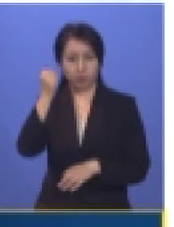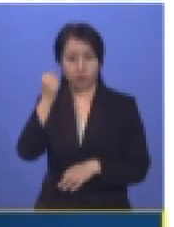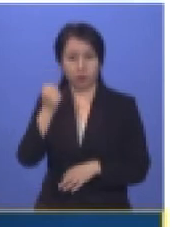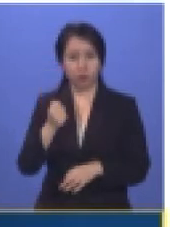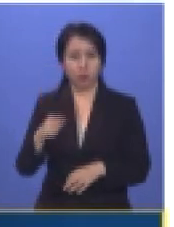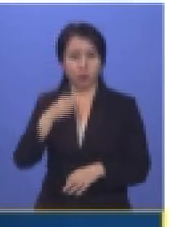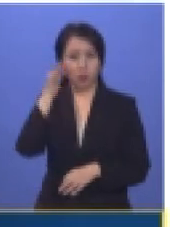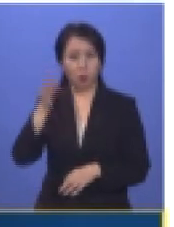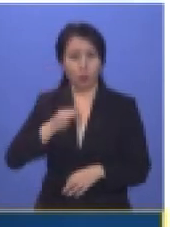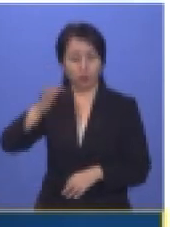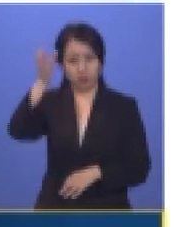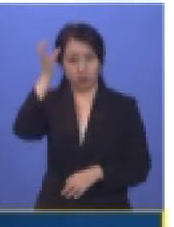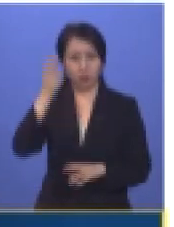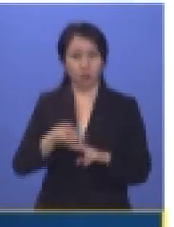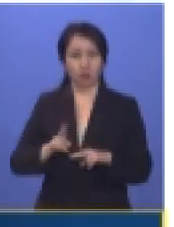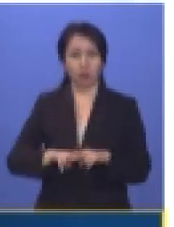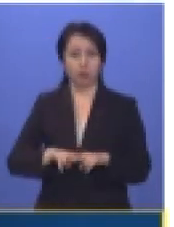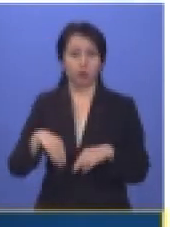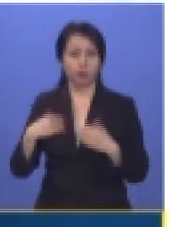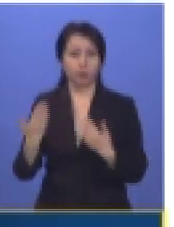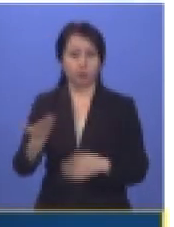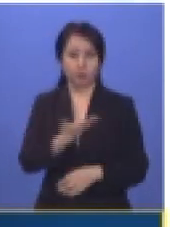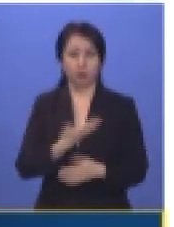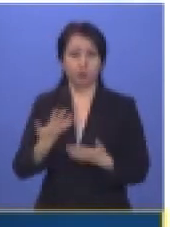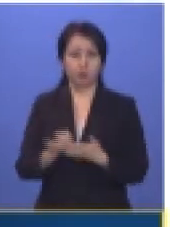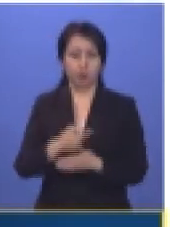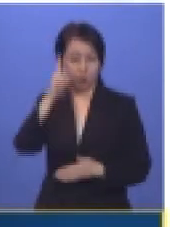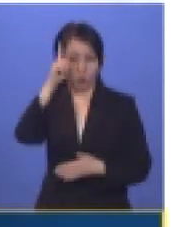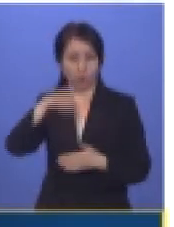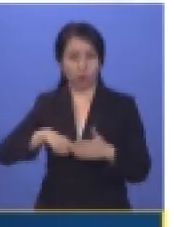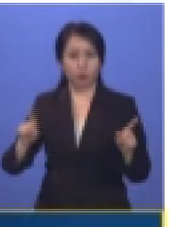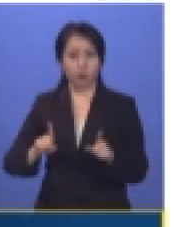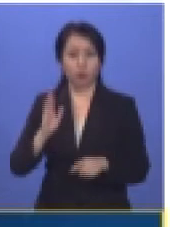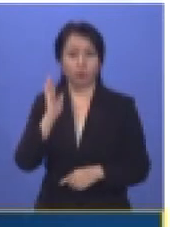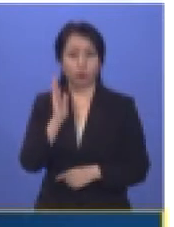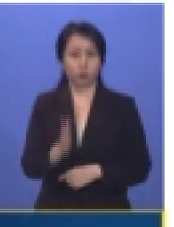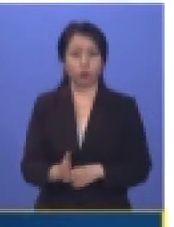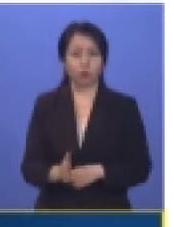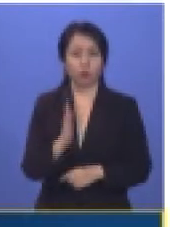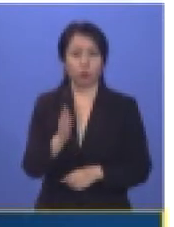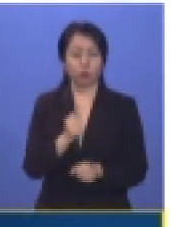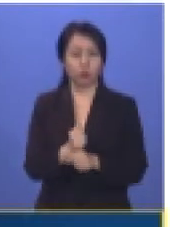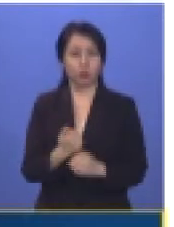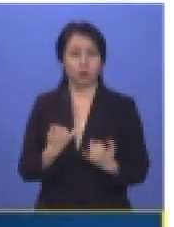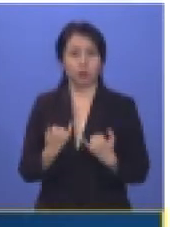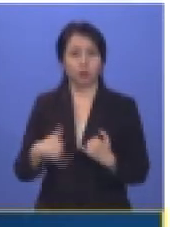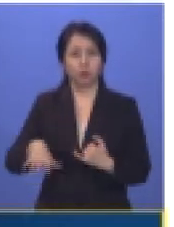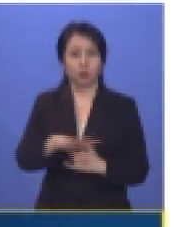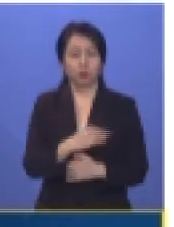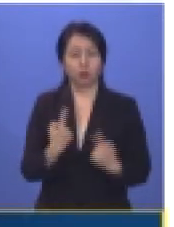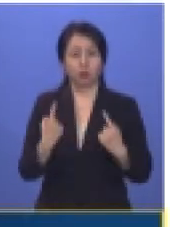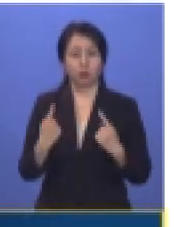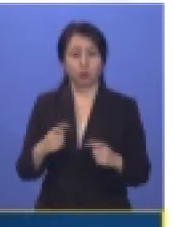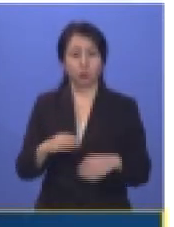опыт, за те знания, которые вы мне передали. Я уверен, что и в будущем буду делать все для того, чтобы все это